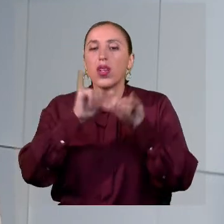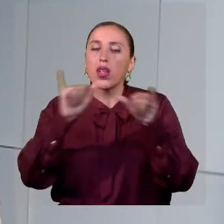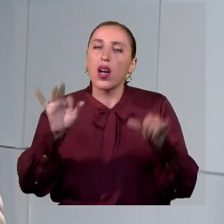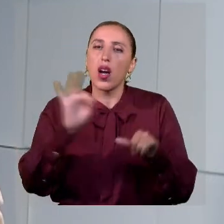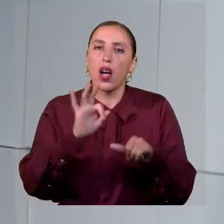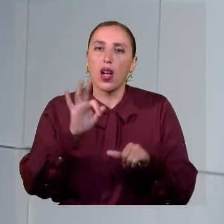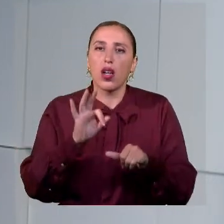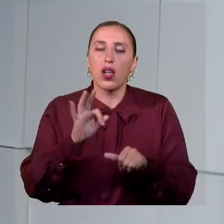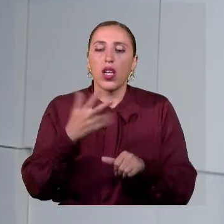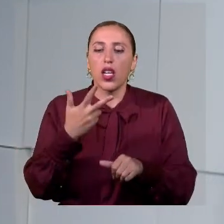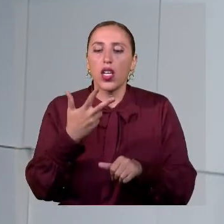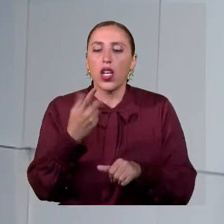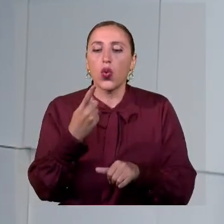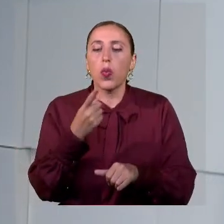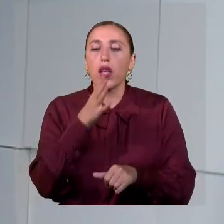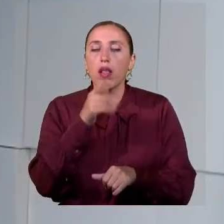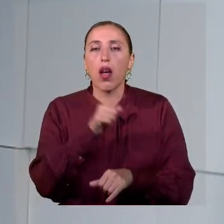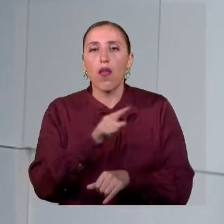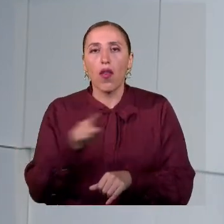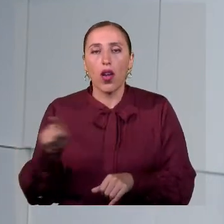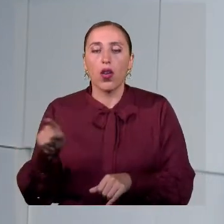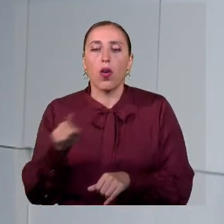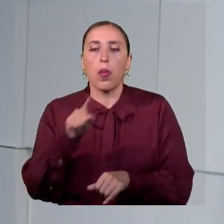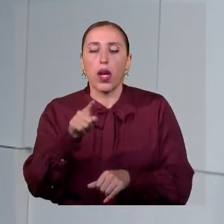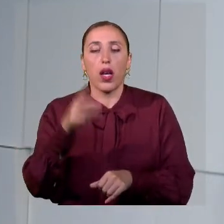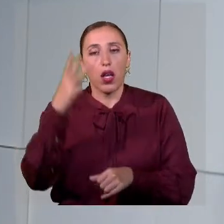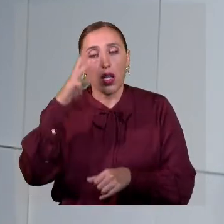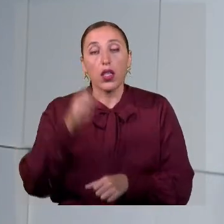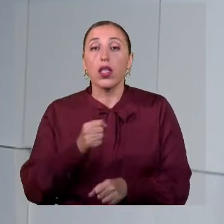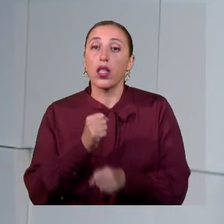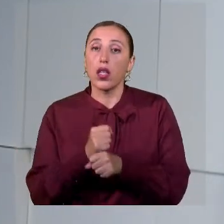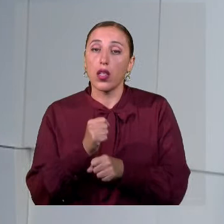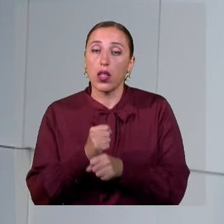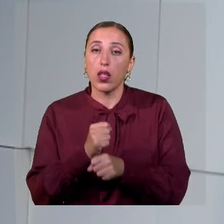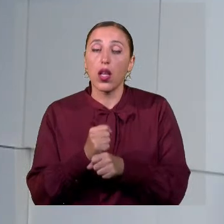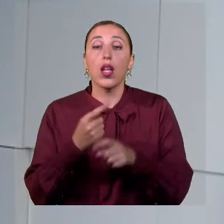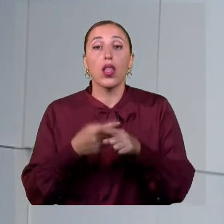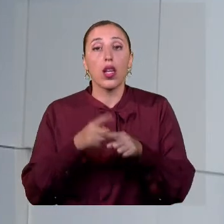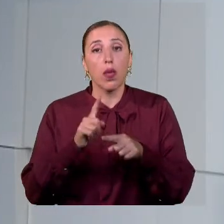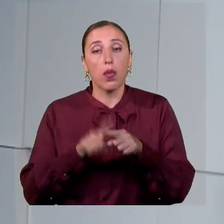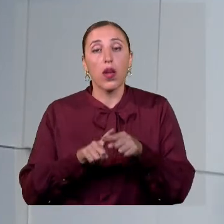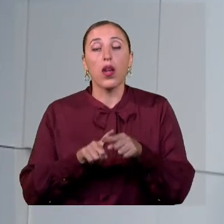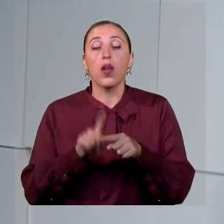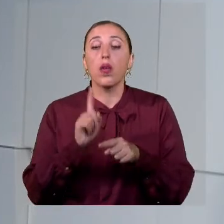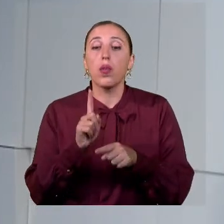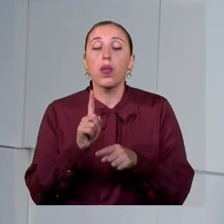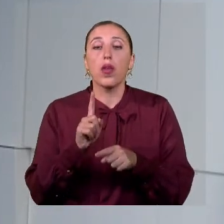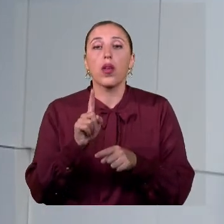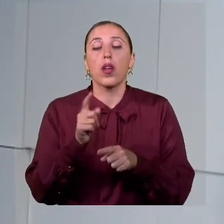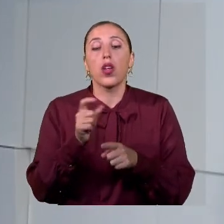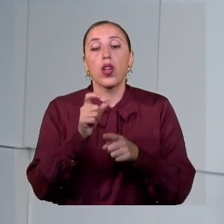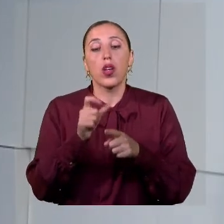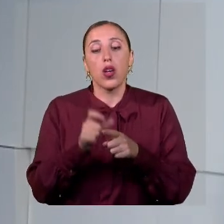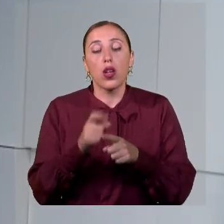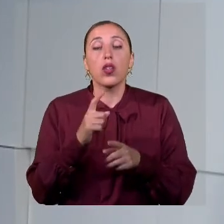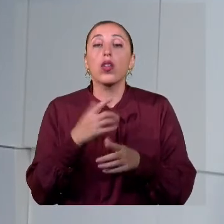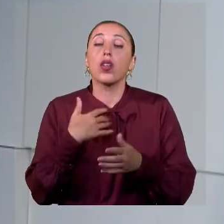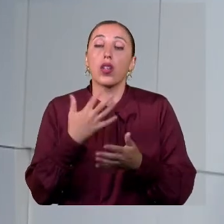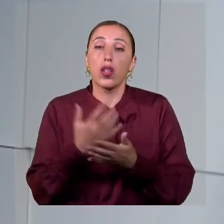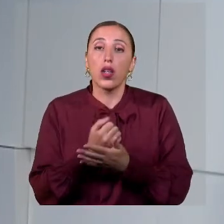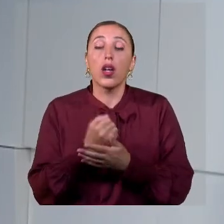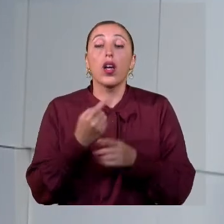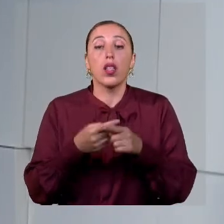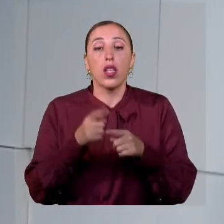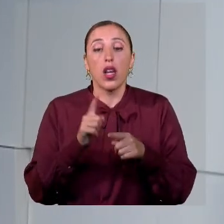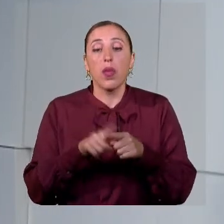տարվա ընթացքում գնացել ենք այս ճանապարհով ու հասել ենք ինչ որ մի իրավիճակի, հիմա դրա համար եմ համարում, որ նման անգամ